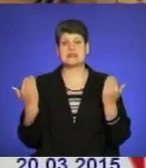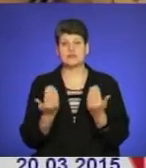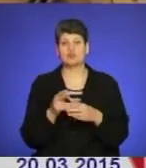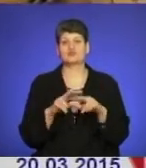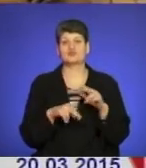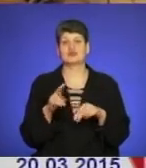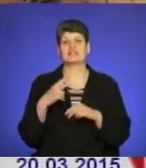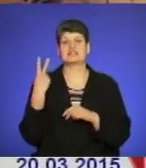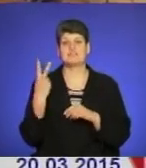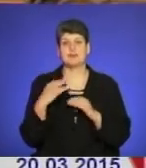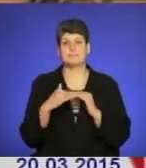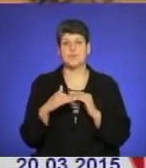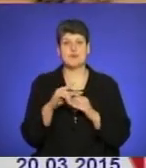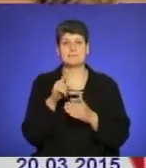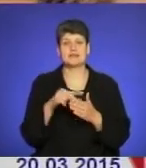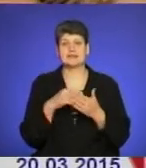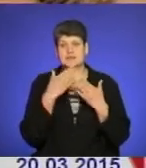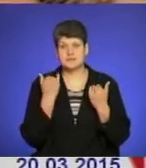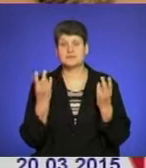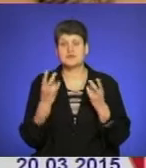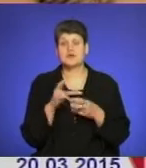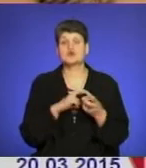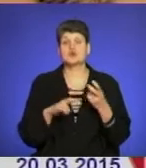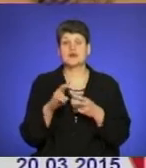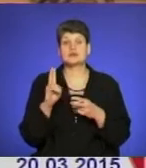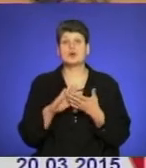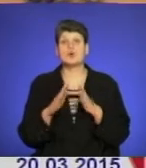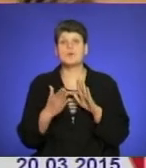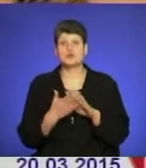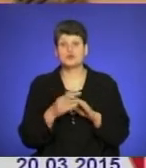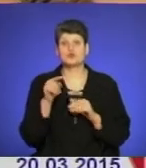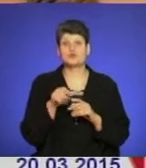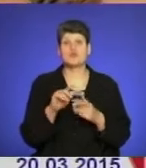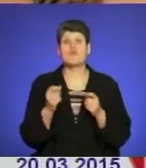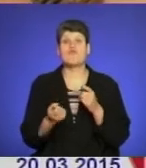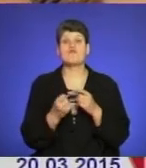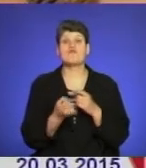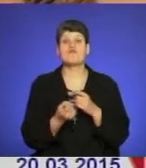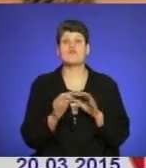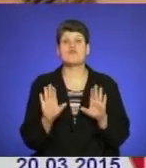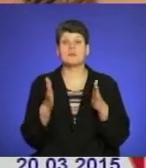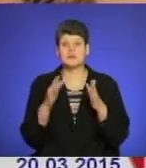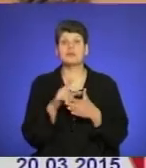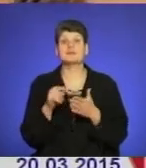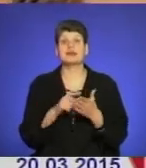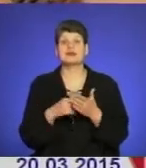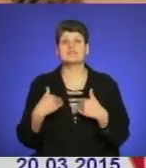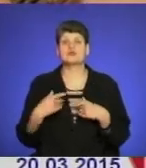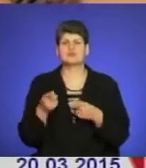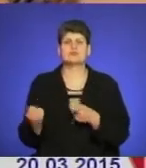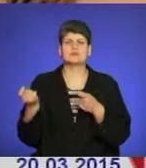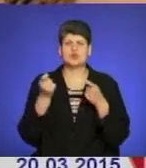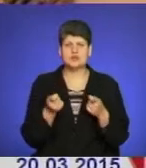два поля, питань немає, необхідно шукати компроміс, то в даному випадку питання, навіщо йому нести